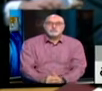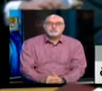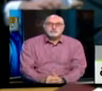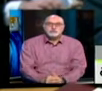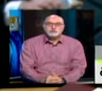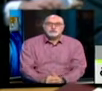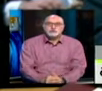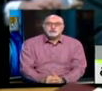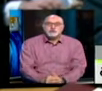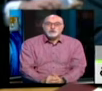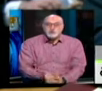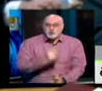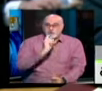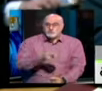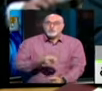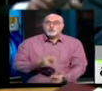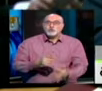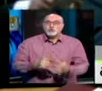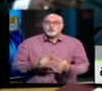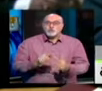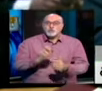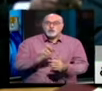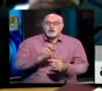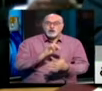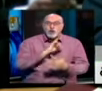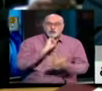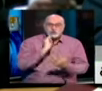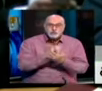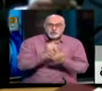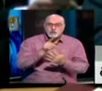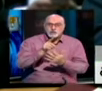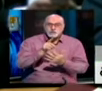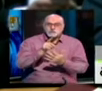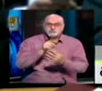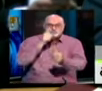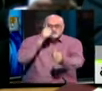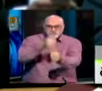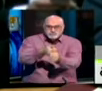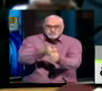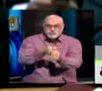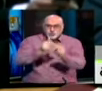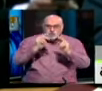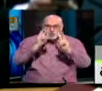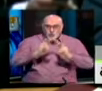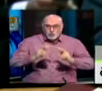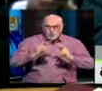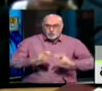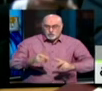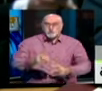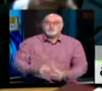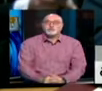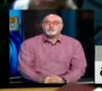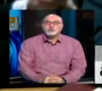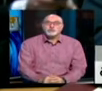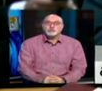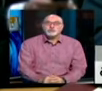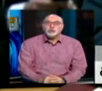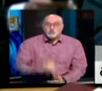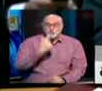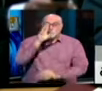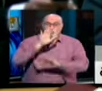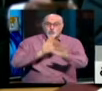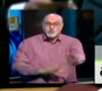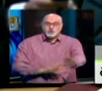لا بد من ضمان المساءلة والمحاسبة حتى نحمي